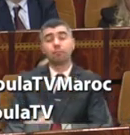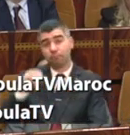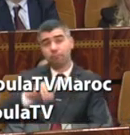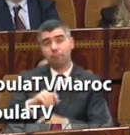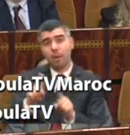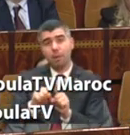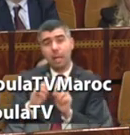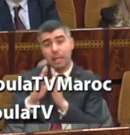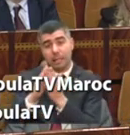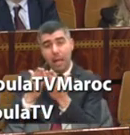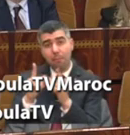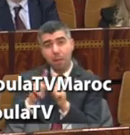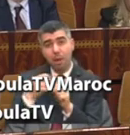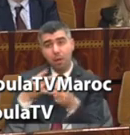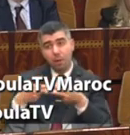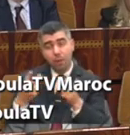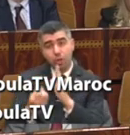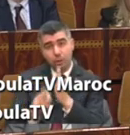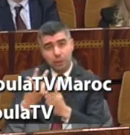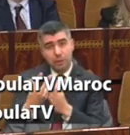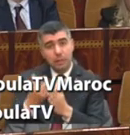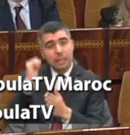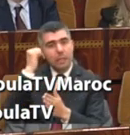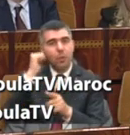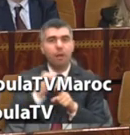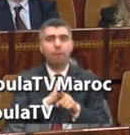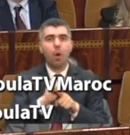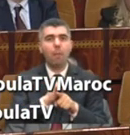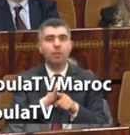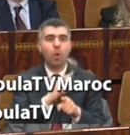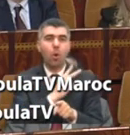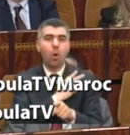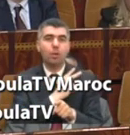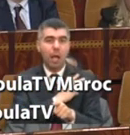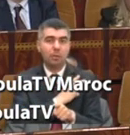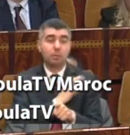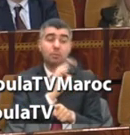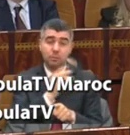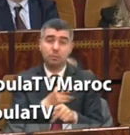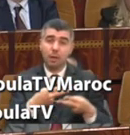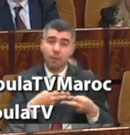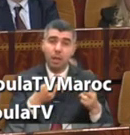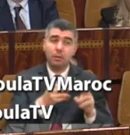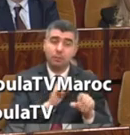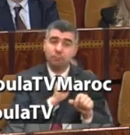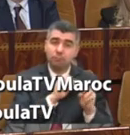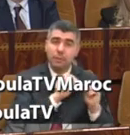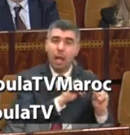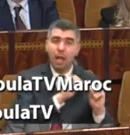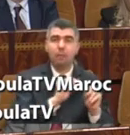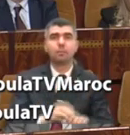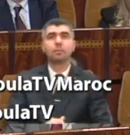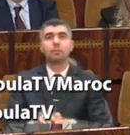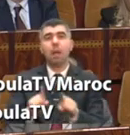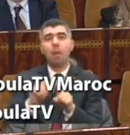خرج يواكبوا التكوين الأساتذة والأطر اللي غينزلوه باش يكون واحد التنزيل هو فعلي وفعال. كذلك يجب العودة